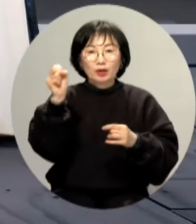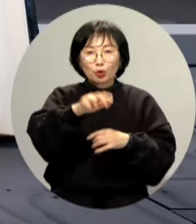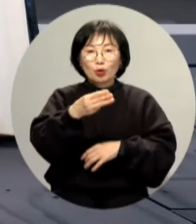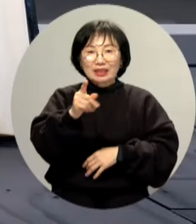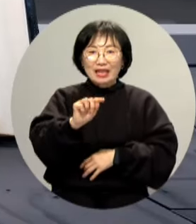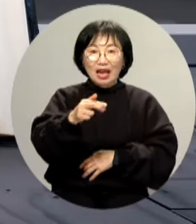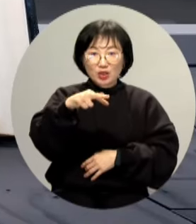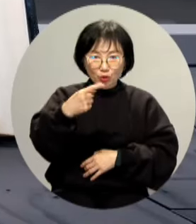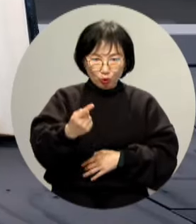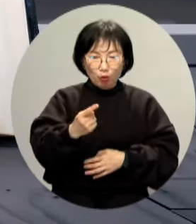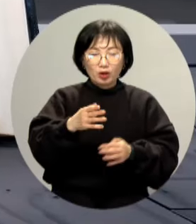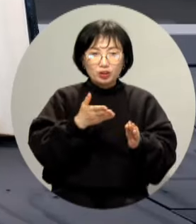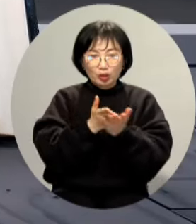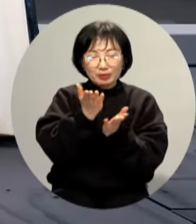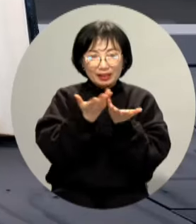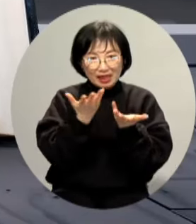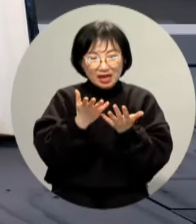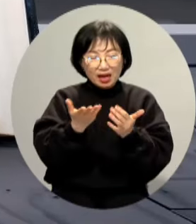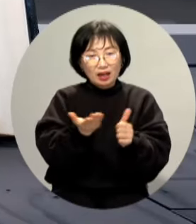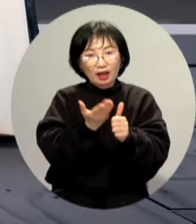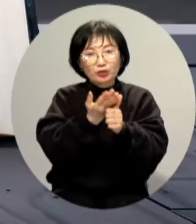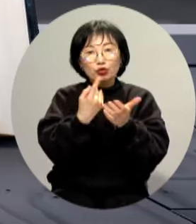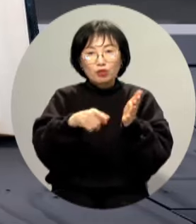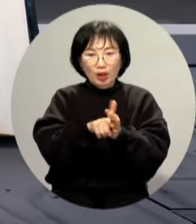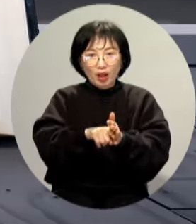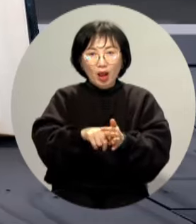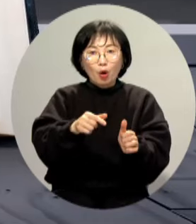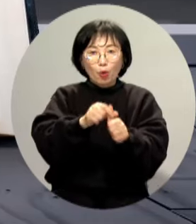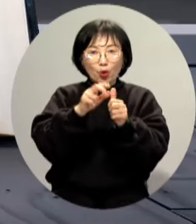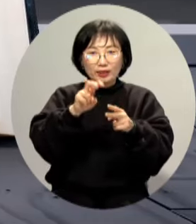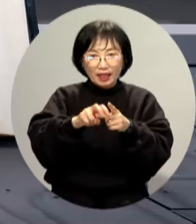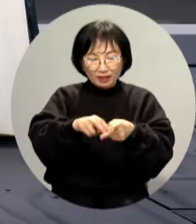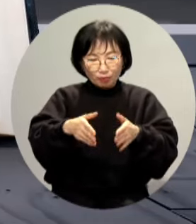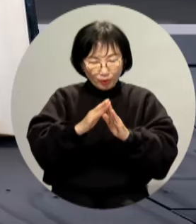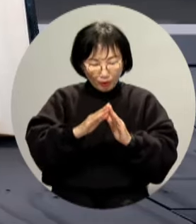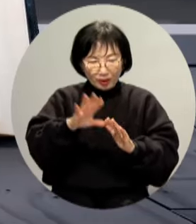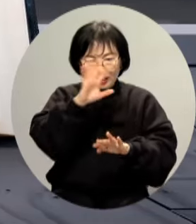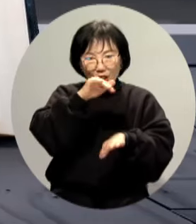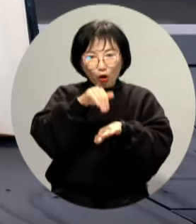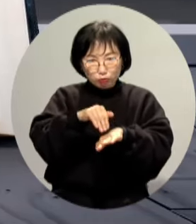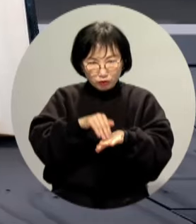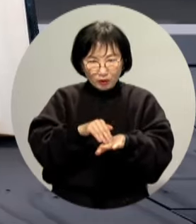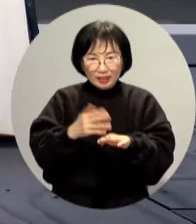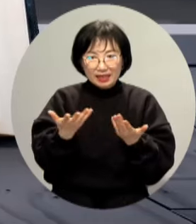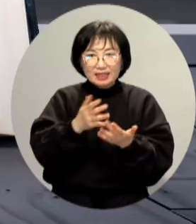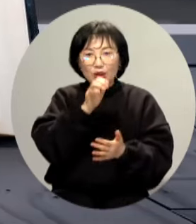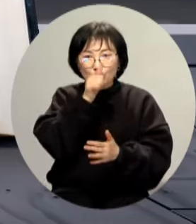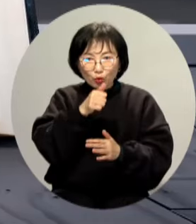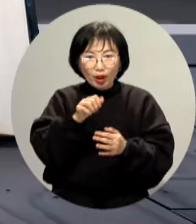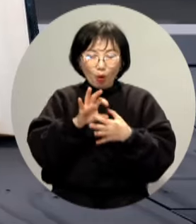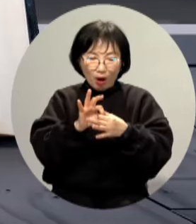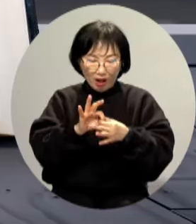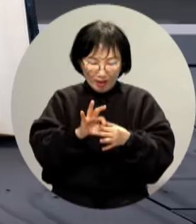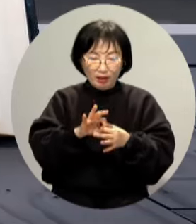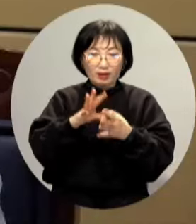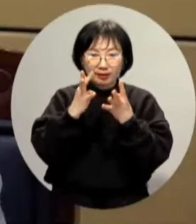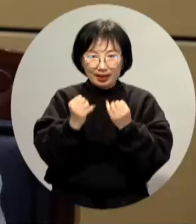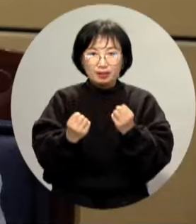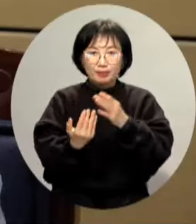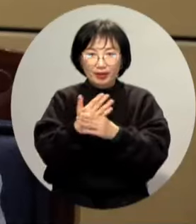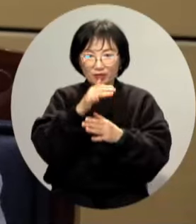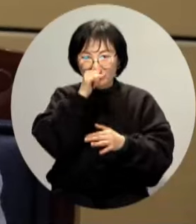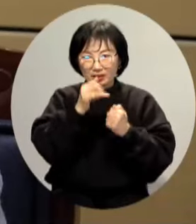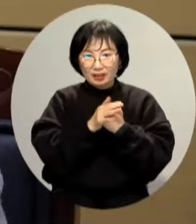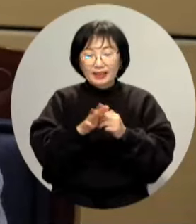등 전문 인력 양성을 위한 고용 서비스 센터 설립, 직업 훈련과 일자리 소개 등 관련 서비스가 가능합니다.